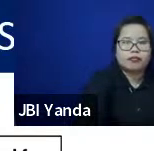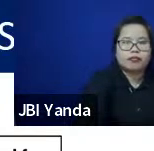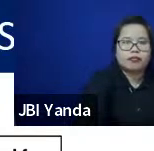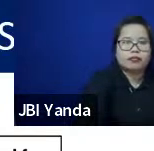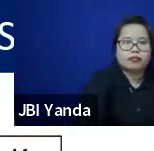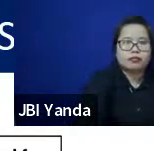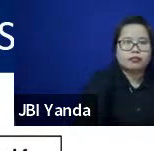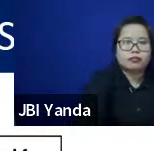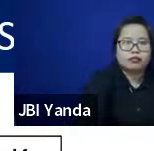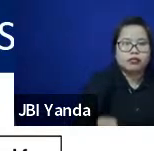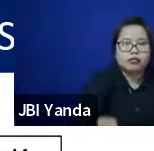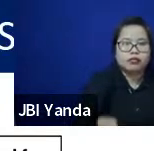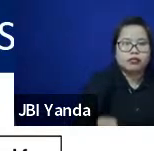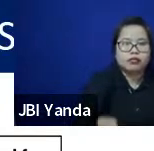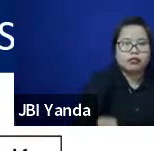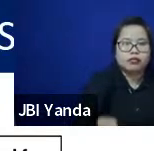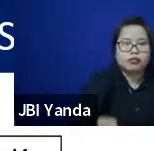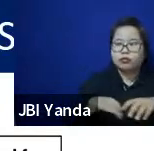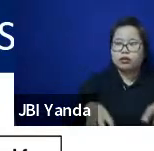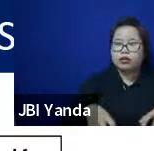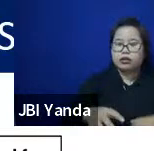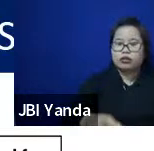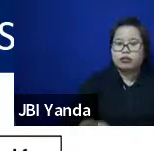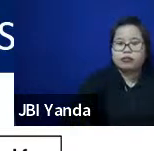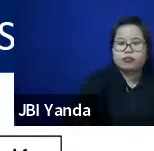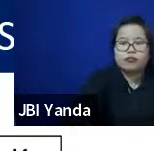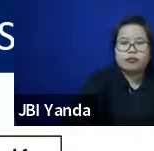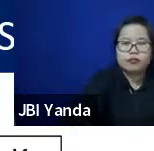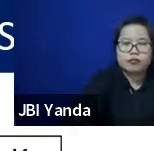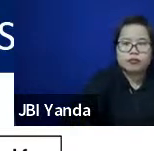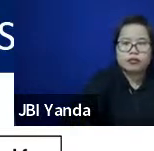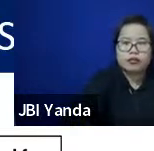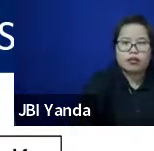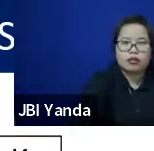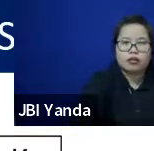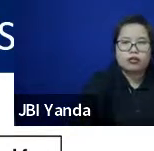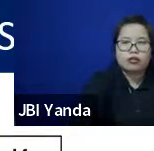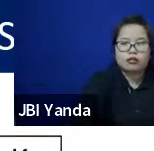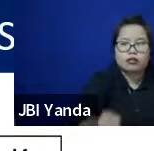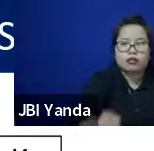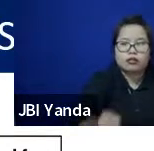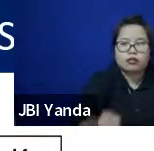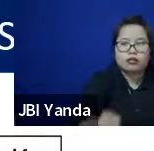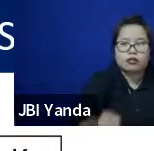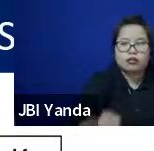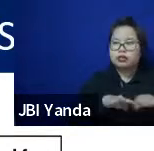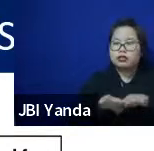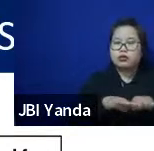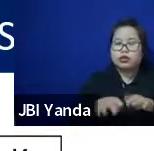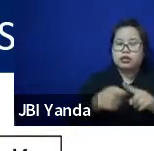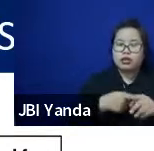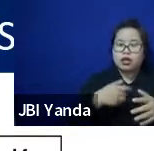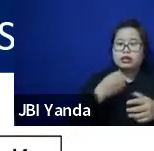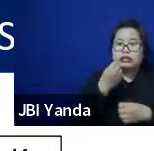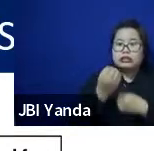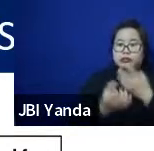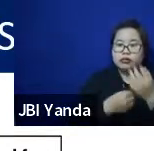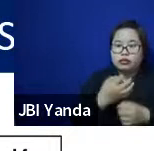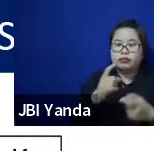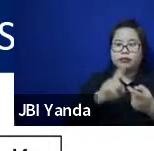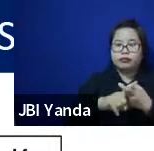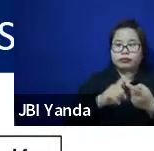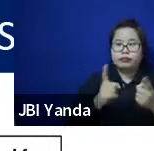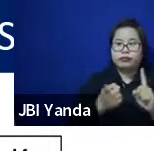asli produk itu misalnya dari publik hanya 6,5%. Nah ini mungkin sejalan dengan apa yang disampaikan oleh